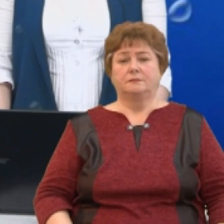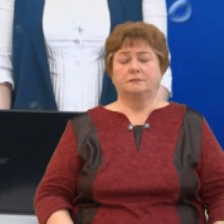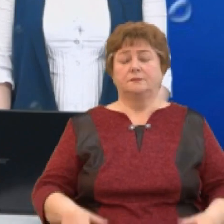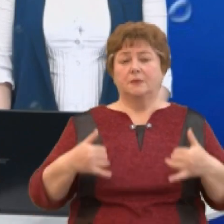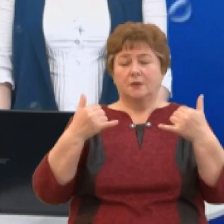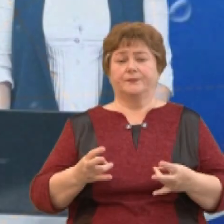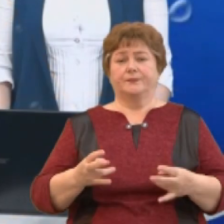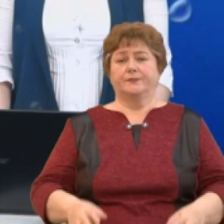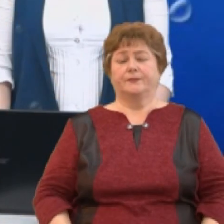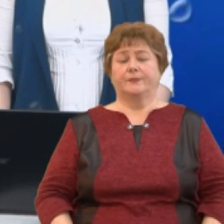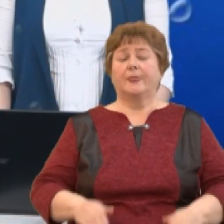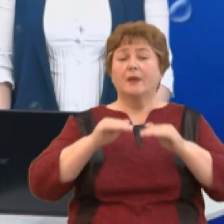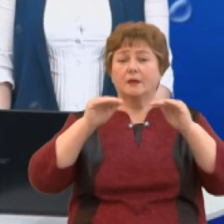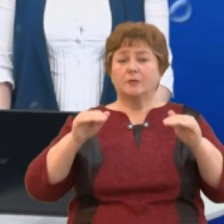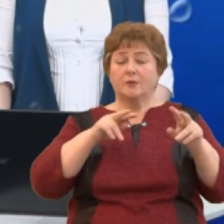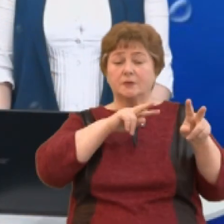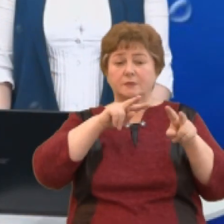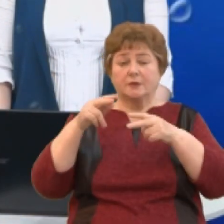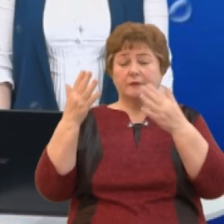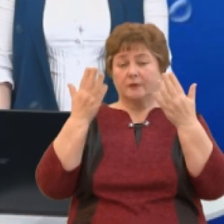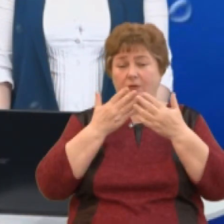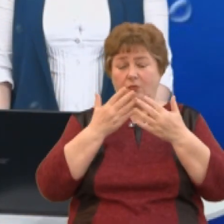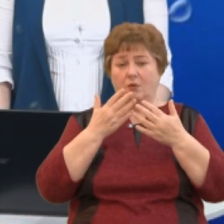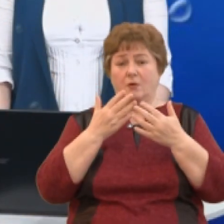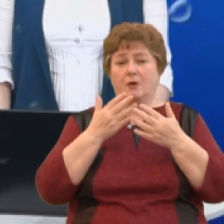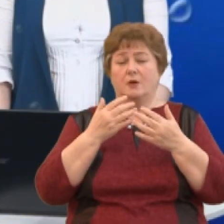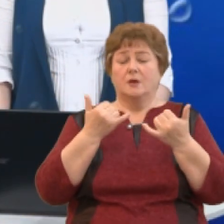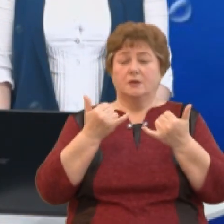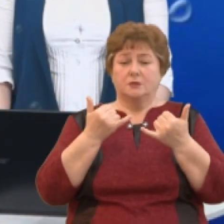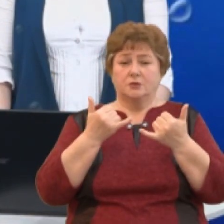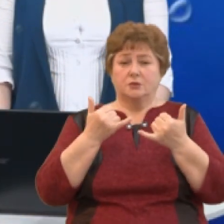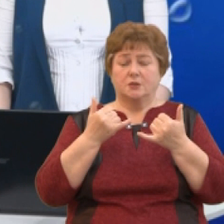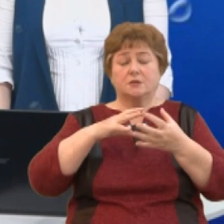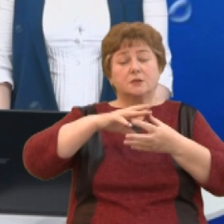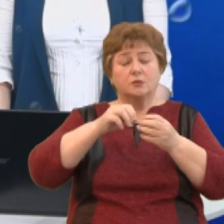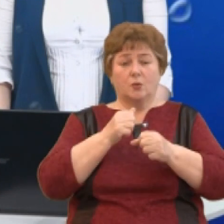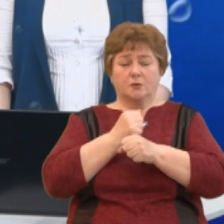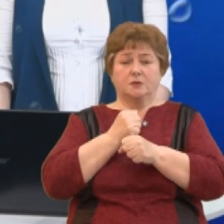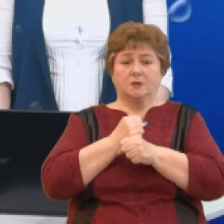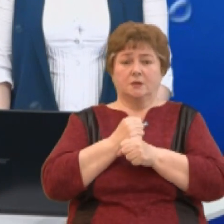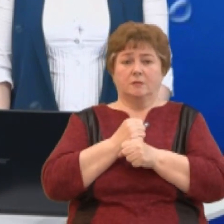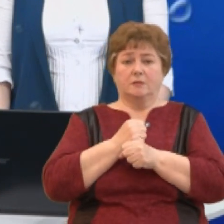А сейчас мы с вами, ребята, просмотрев видео, давайте подведем итог.